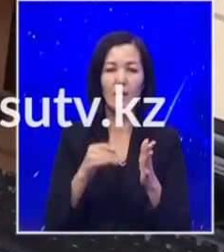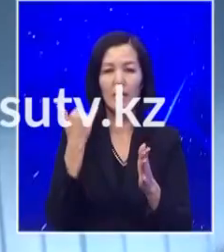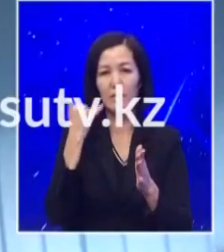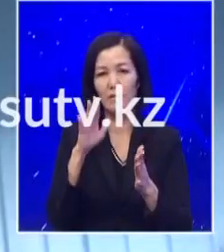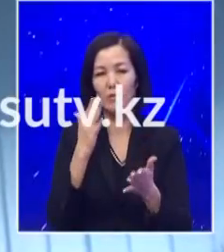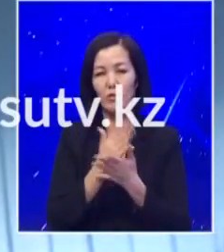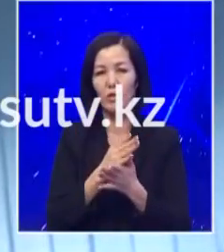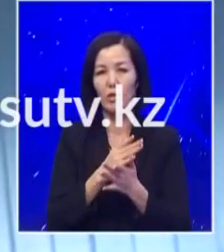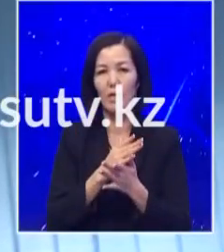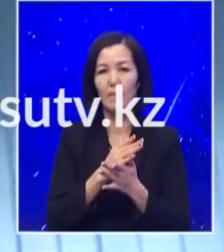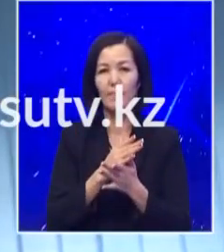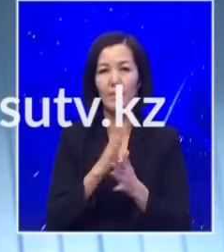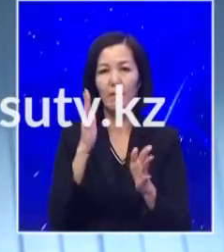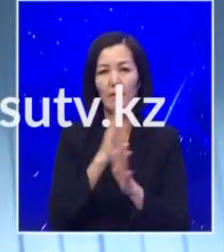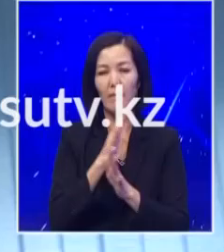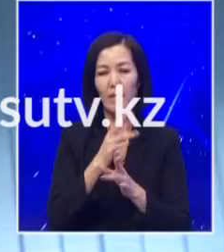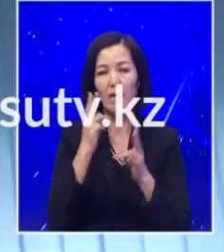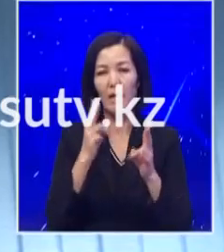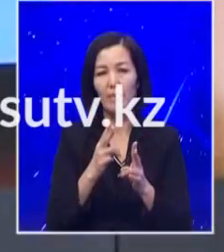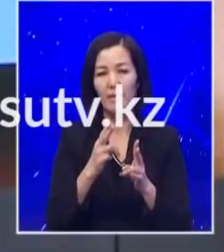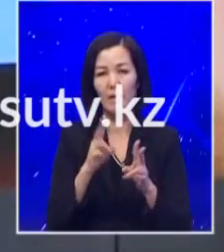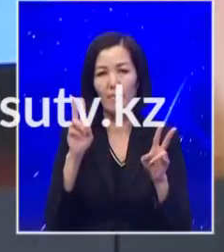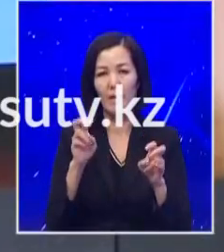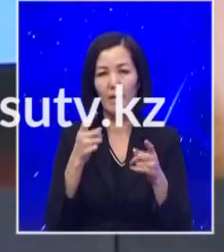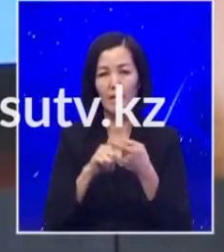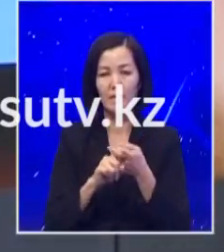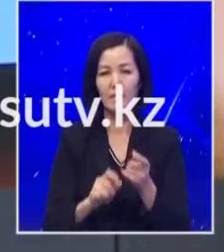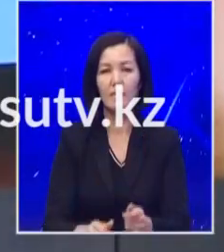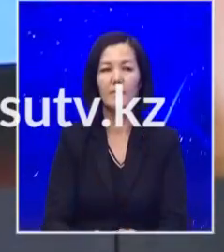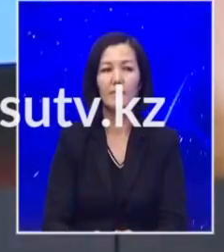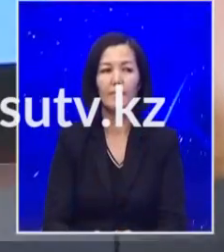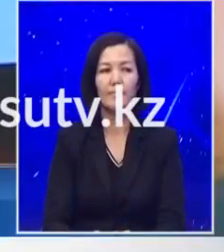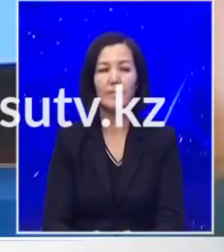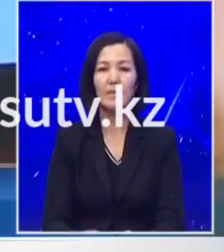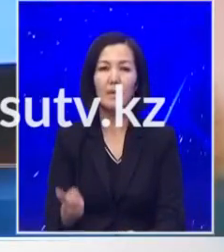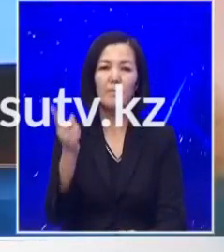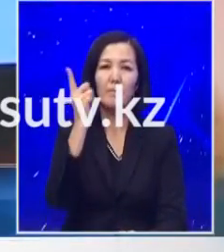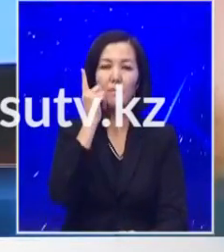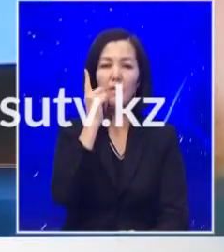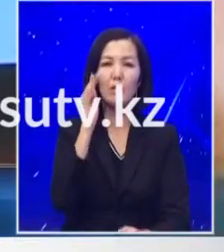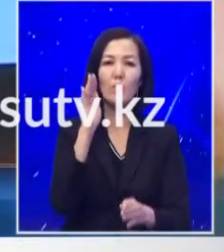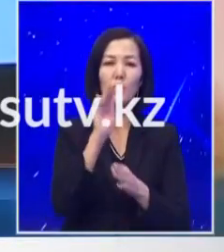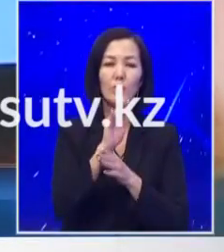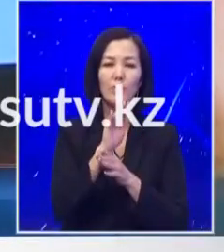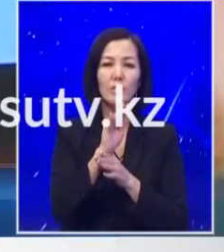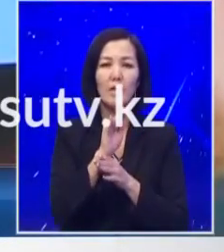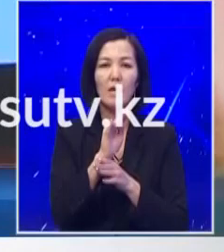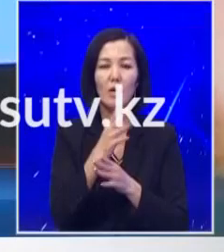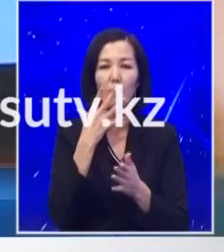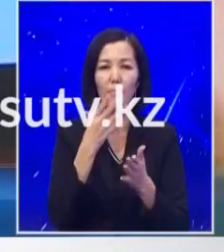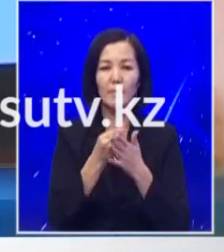түседі. Басым бөлігі табиғи апаттар туралы. Бұл мобильді қосымша арқылы біз